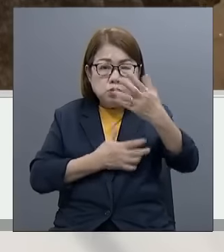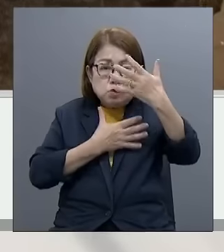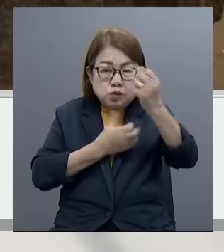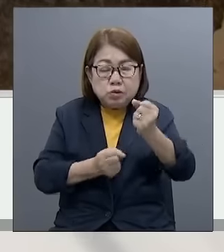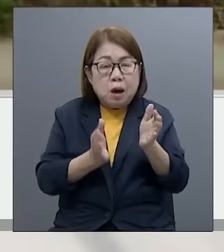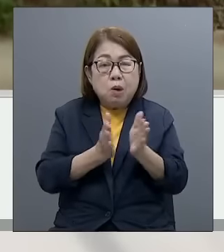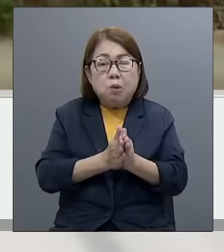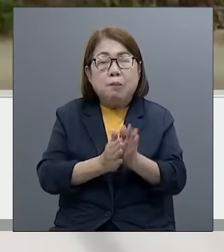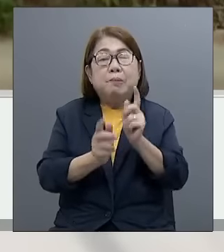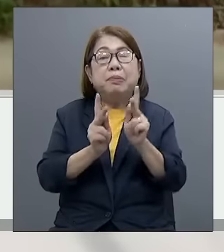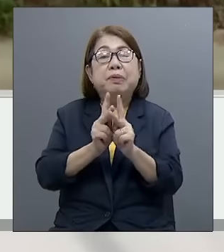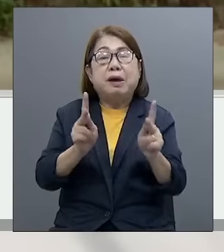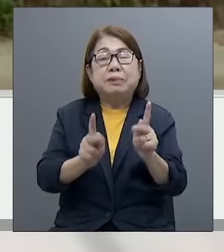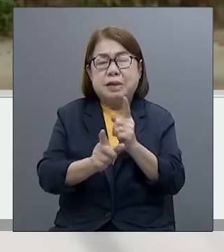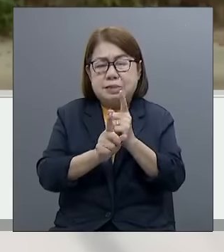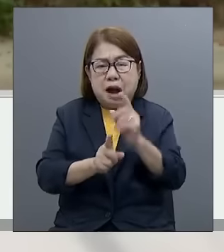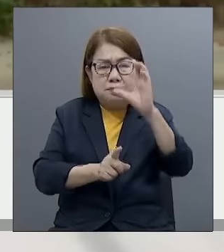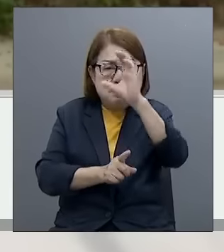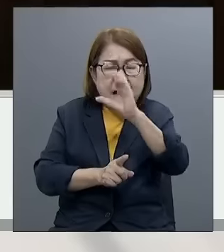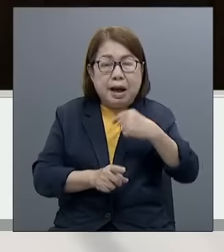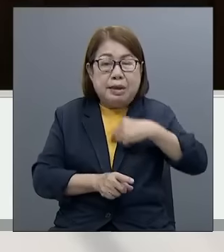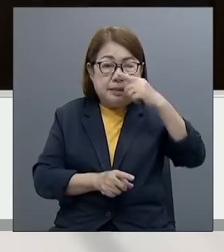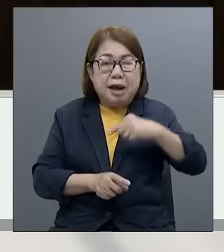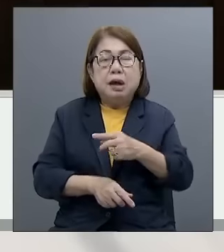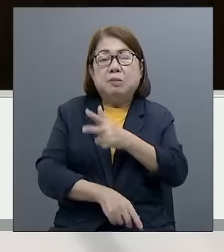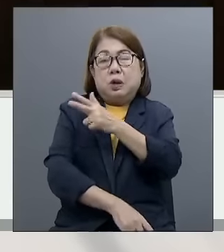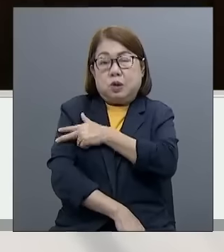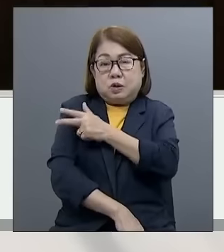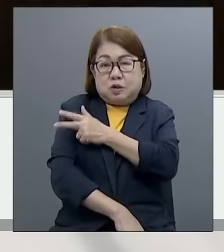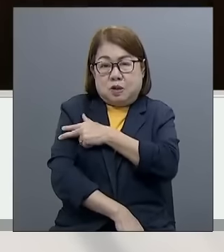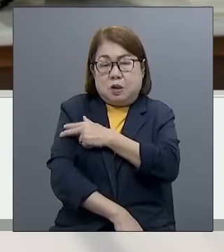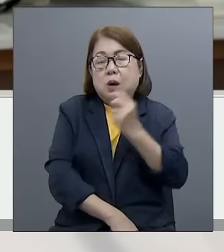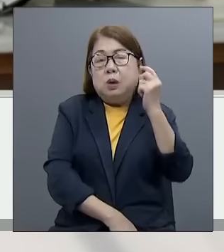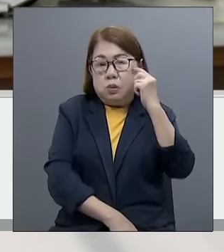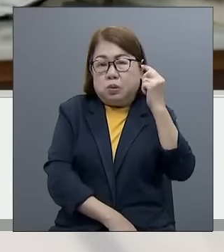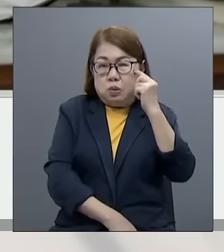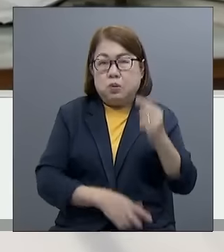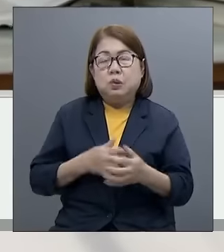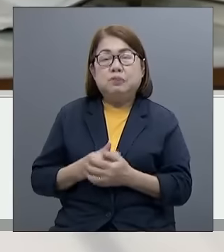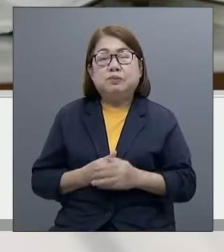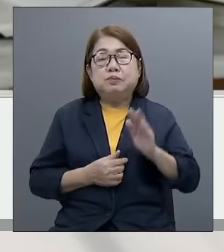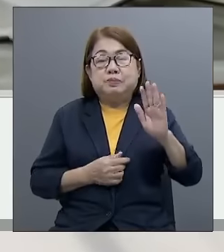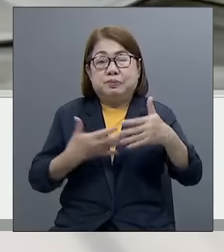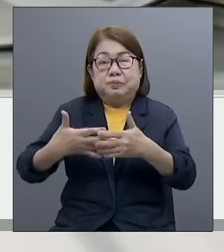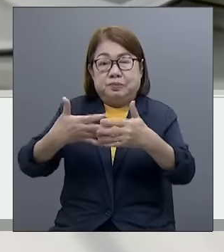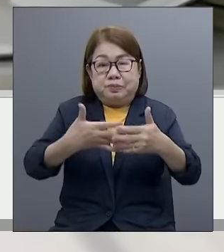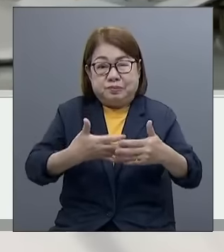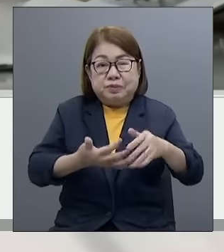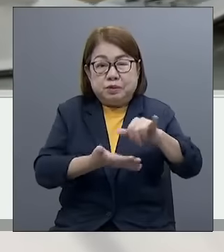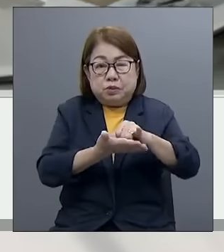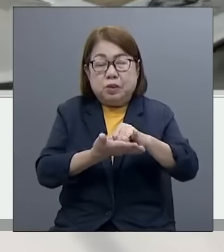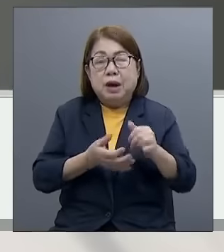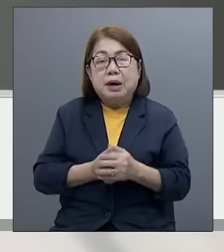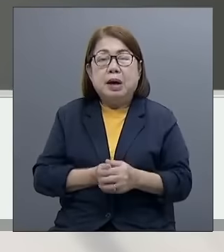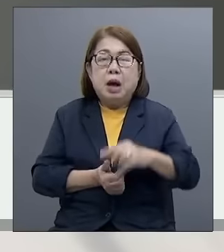วัตถุโบราณอย่างดรทนงศักดิ์หาญวงศ์ทราบดีนะคะว่าที่เดเเนี่ยเป็นจุดรวบรวมวัตถุโบราณจาก